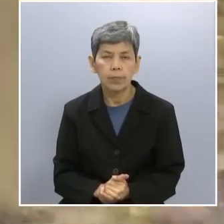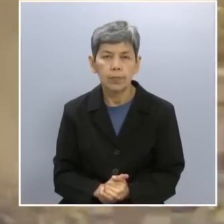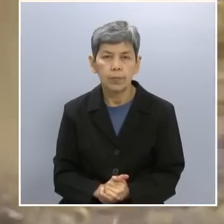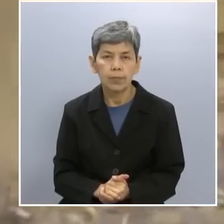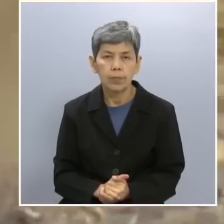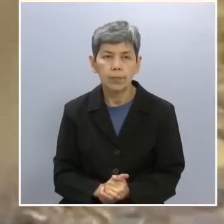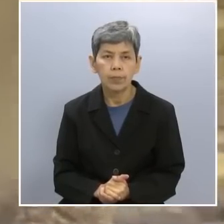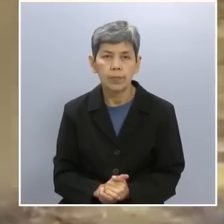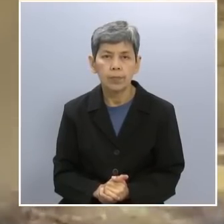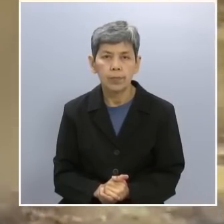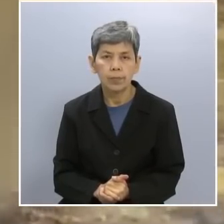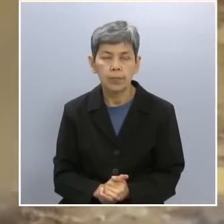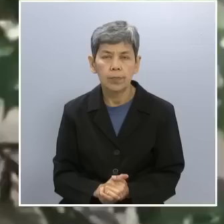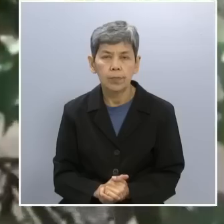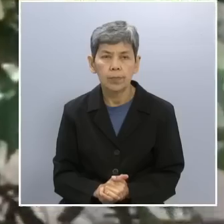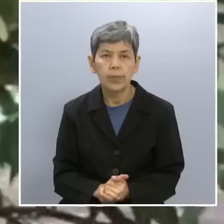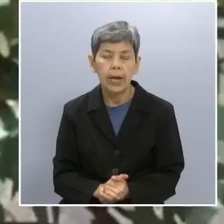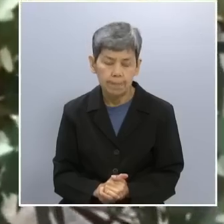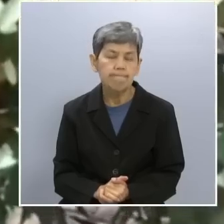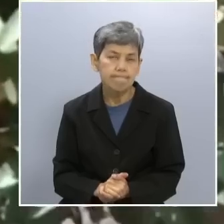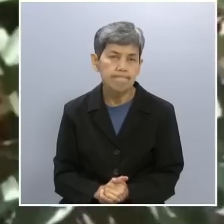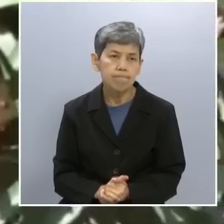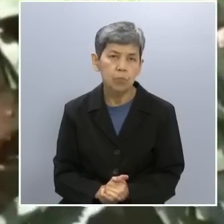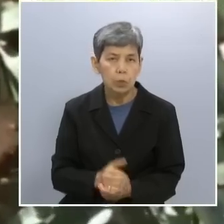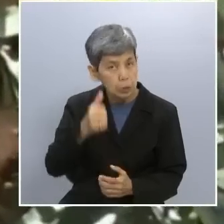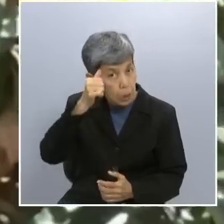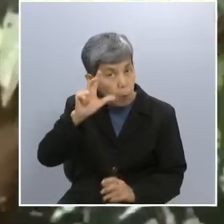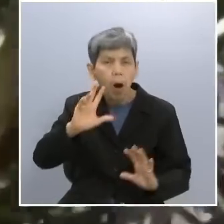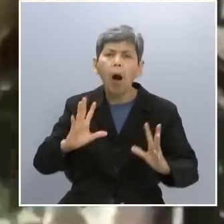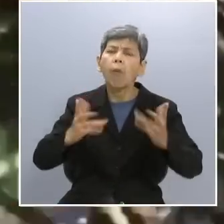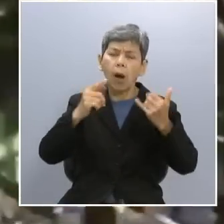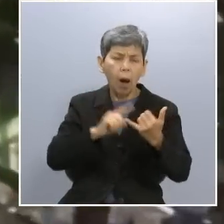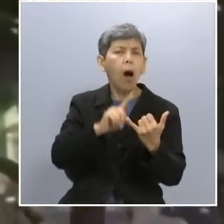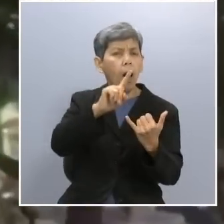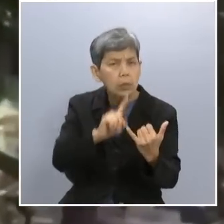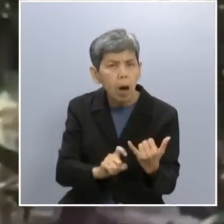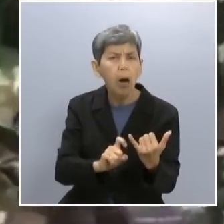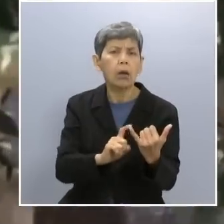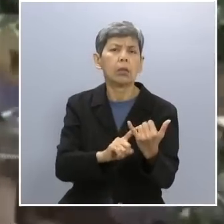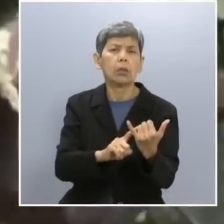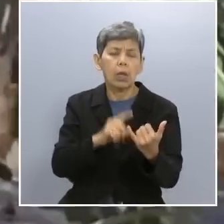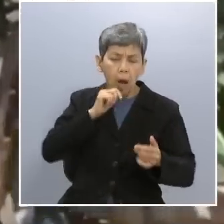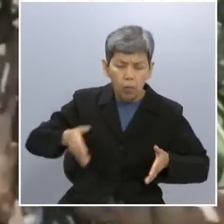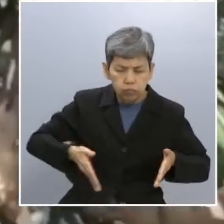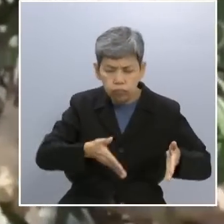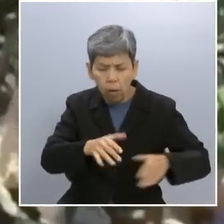เนี่ยฮะ ค่ะหายไป3วันสุดท้ายพบเป็นศพนะคะอยู่ในคลอง ครับ